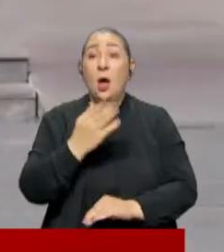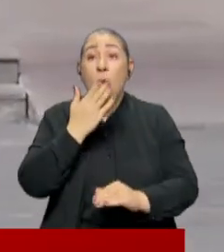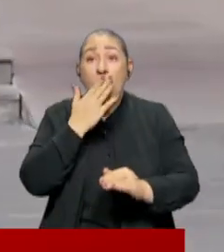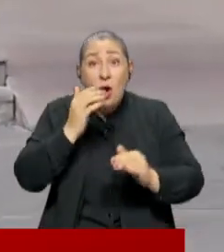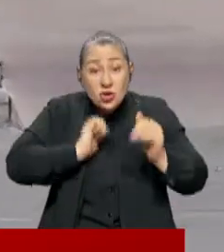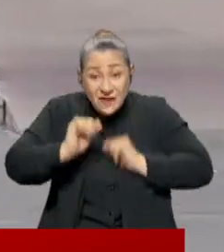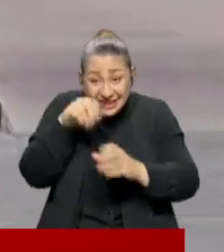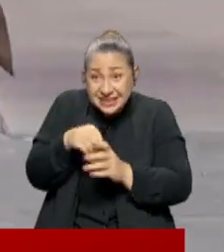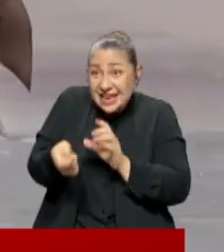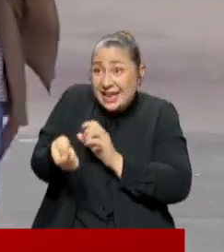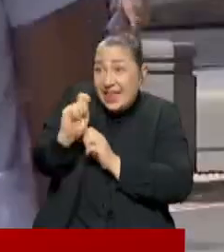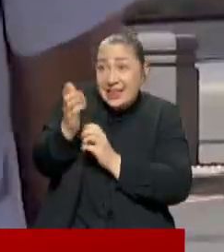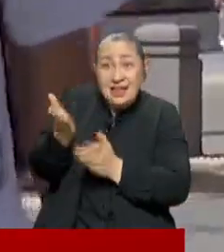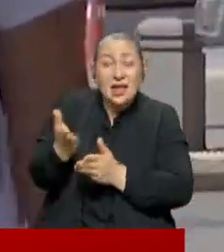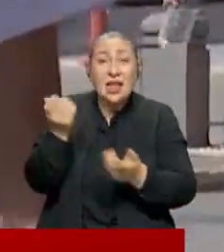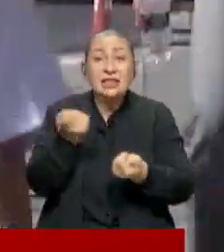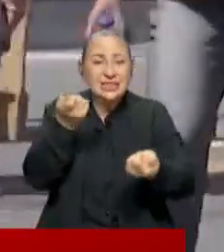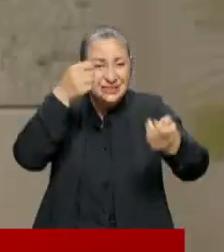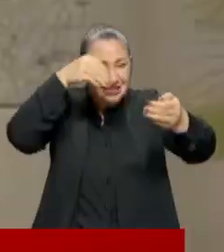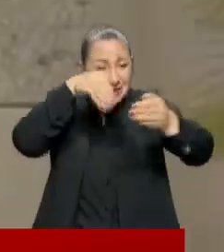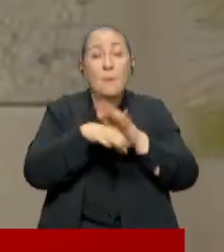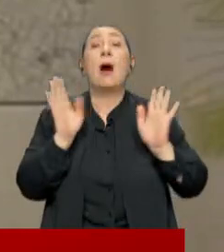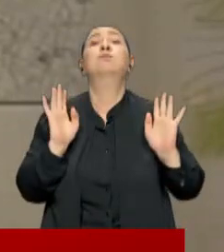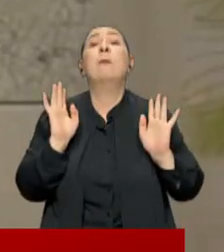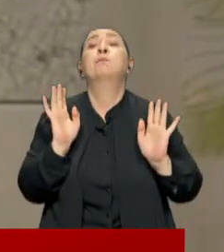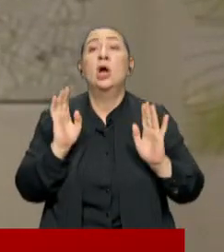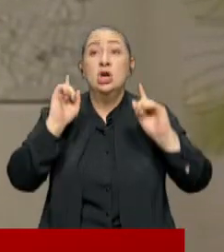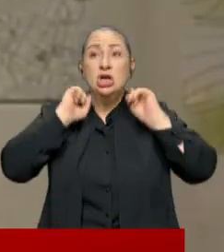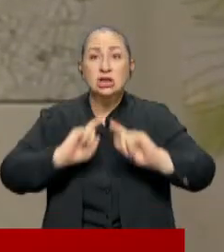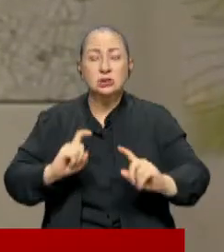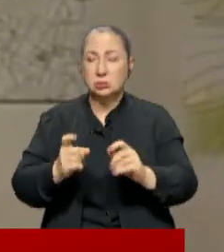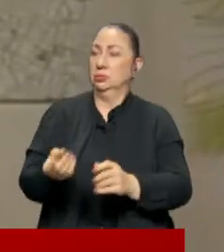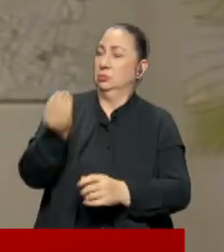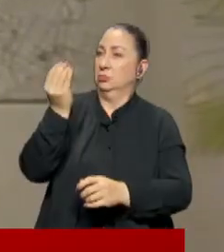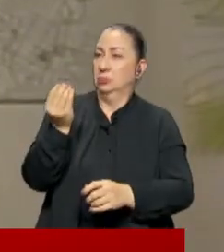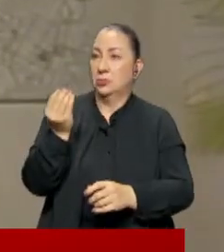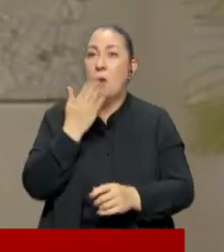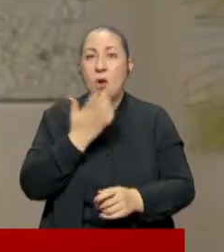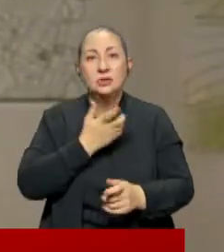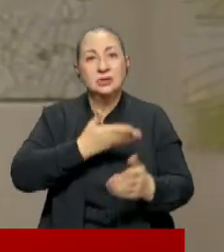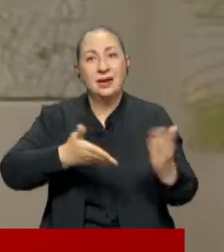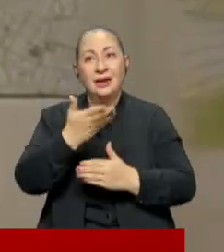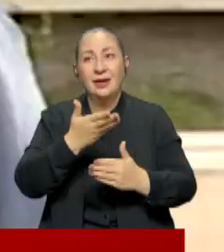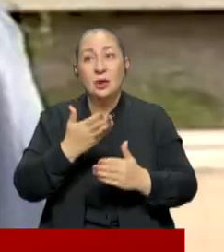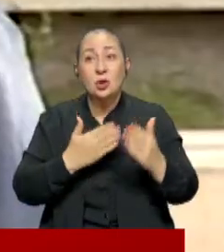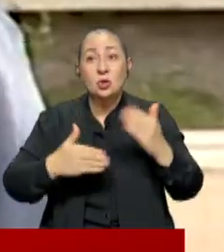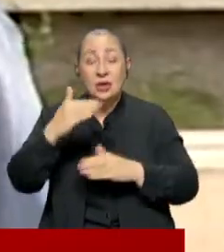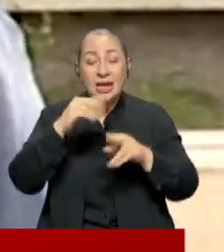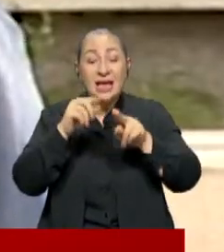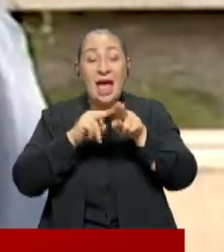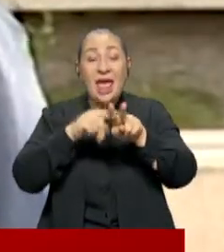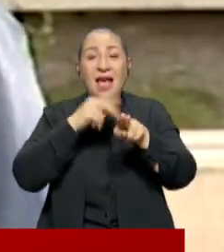Öğrenim için kullandıkları kredi, iş hayatına başlamadan haciz memuruyla tanıştırdı öğrencileri. Yüksek